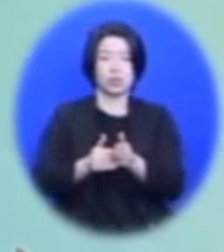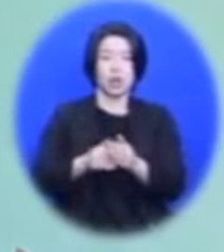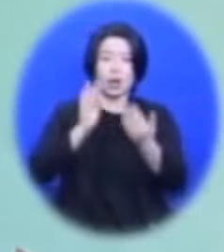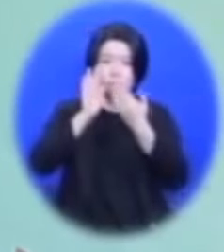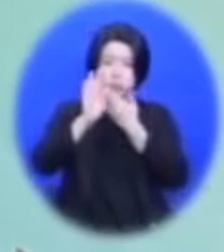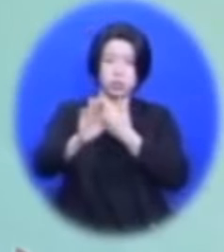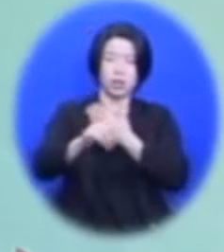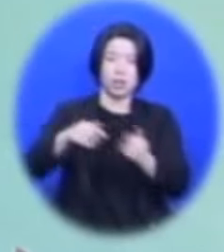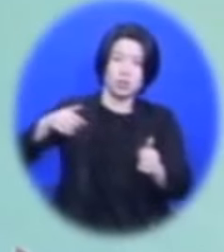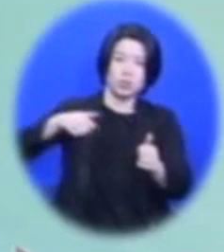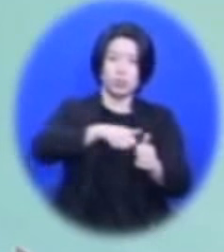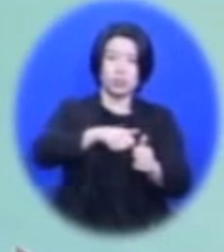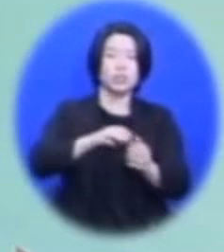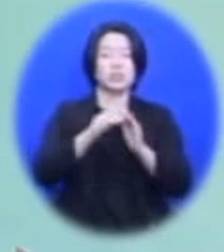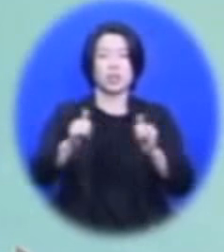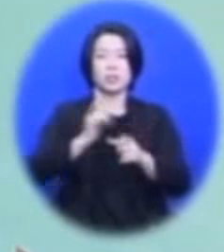나중에는 죽이는 사람이 무서운 거예요.